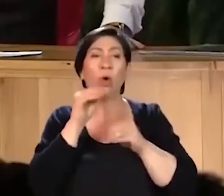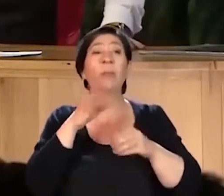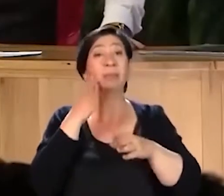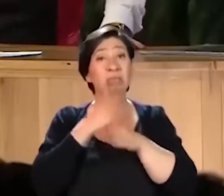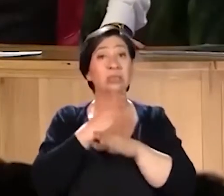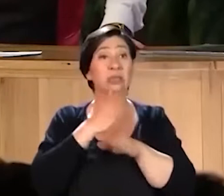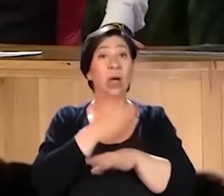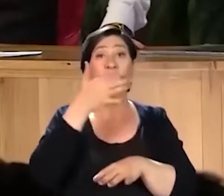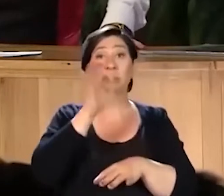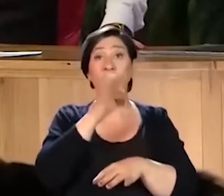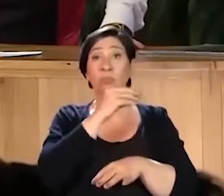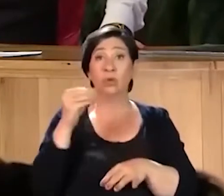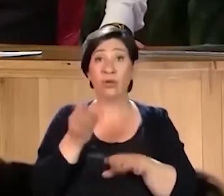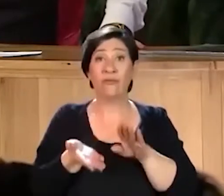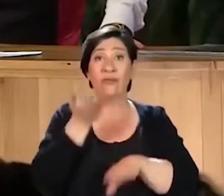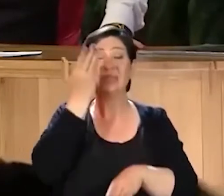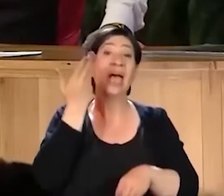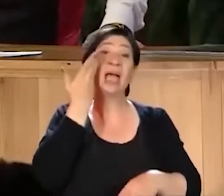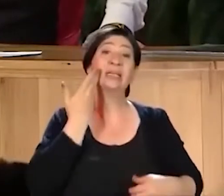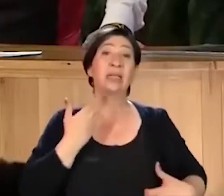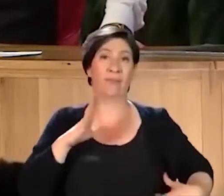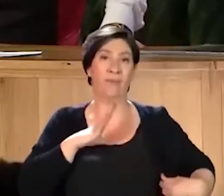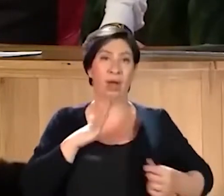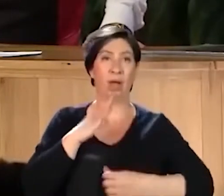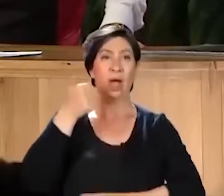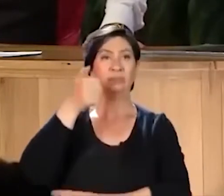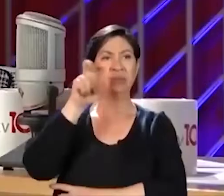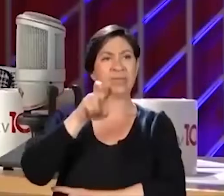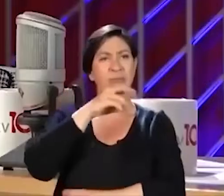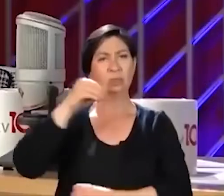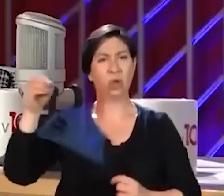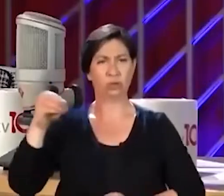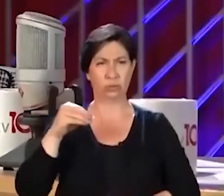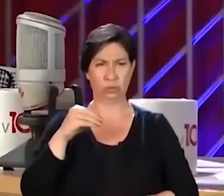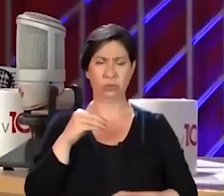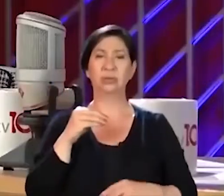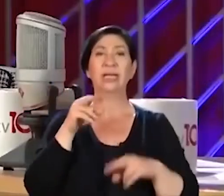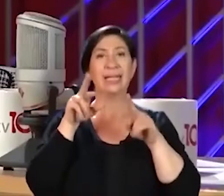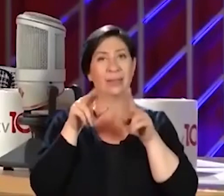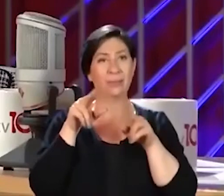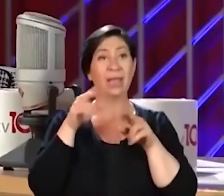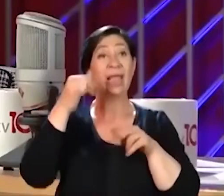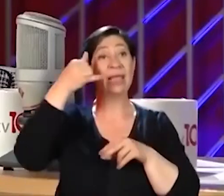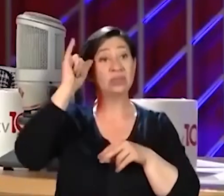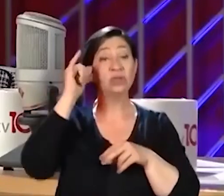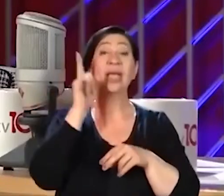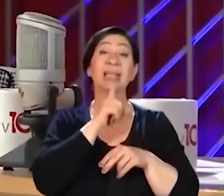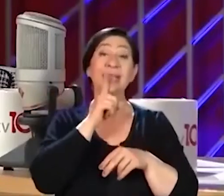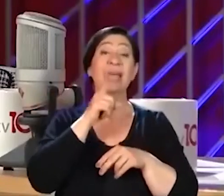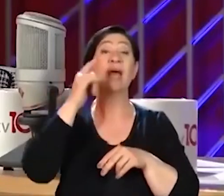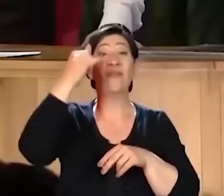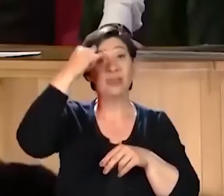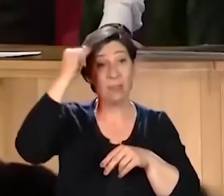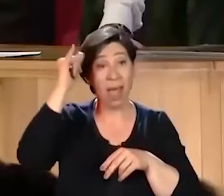ciddi 60 milyondan Ee fazla 60-8 milyon gibi İskoçya İngiltere Hollanda